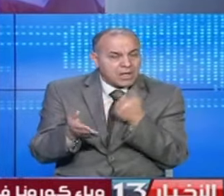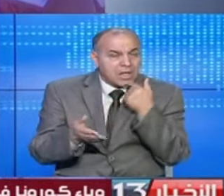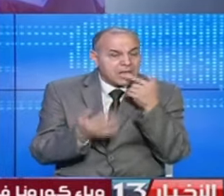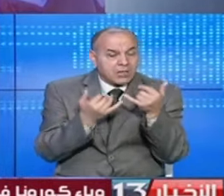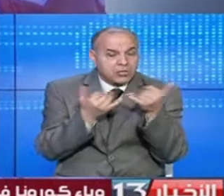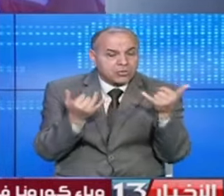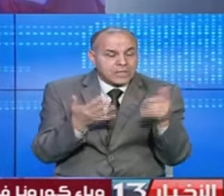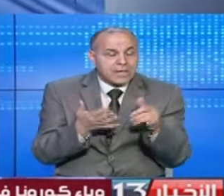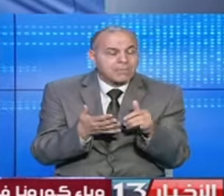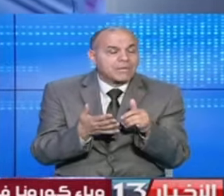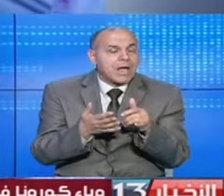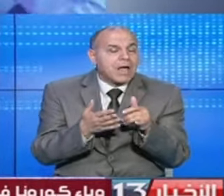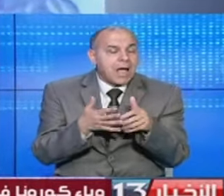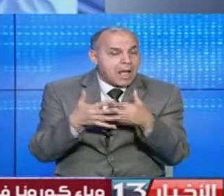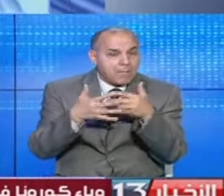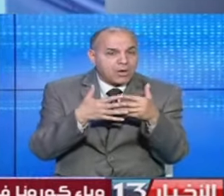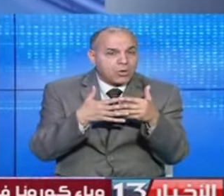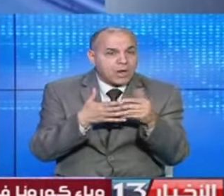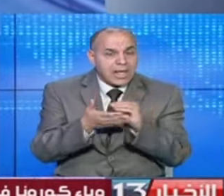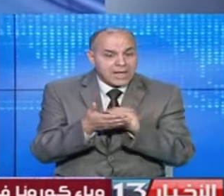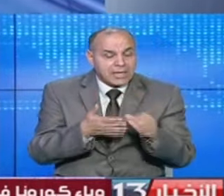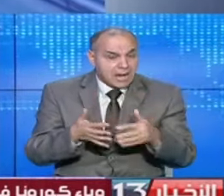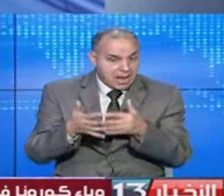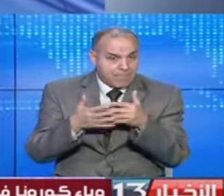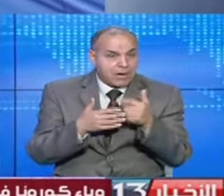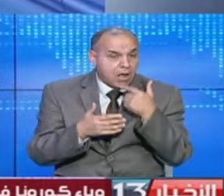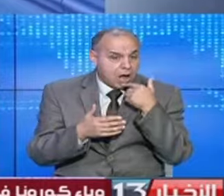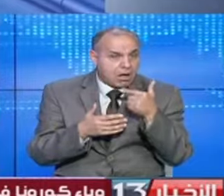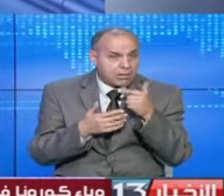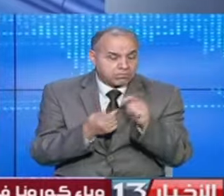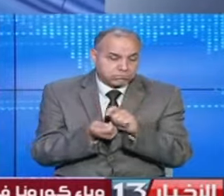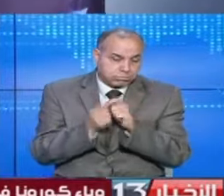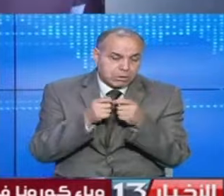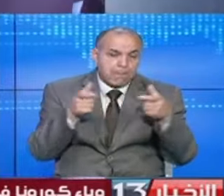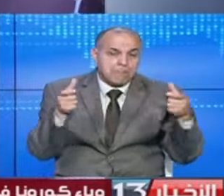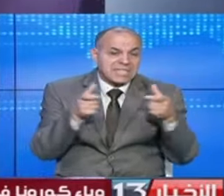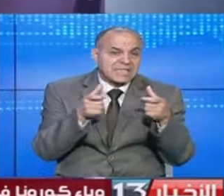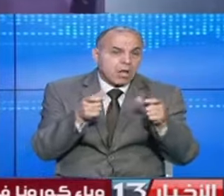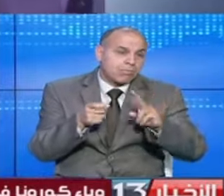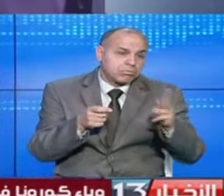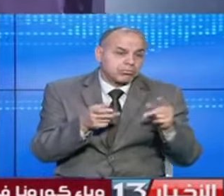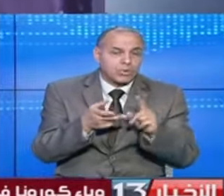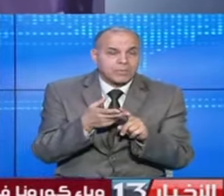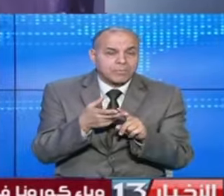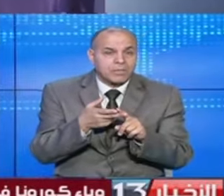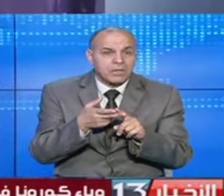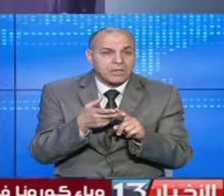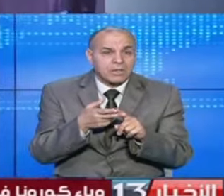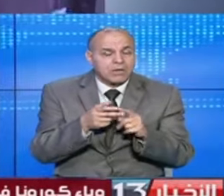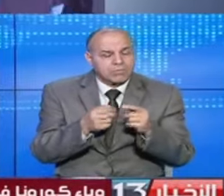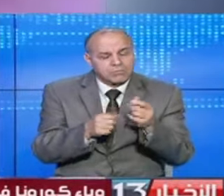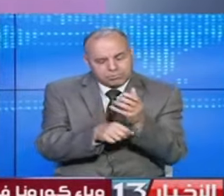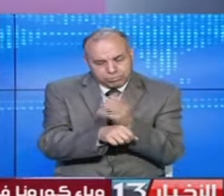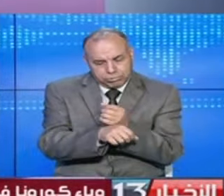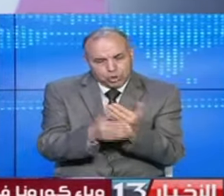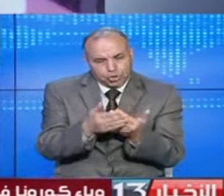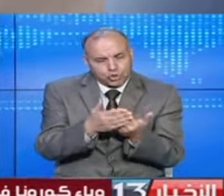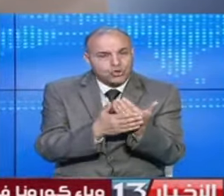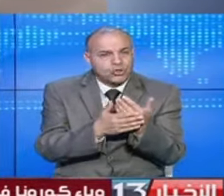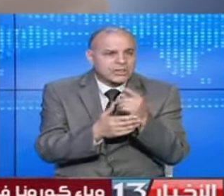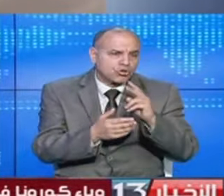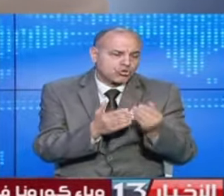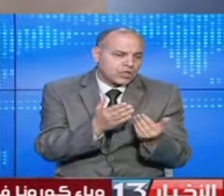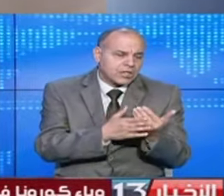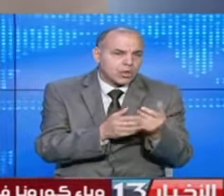صحيفة نيويورك تايمز أن الإدارة الأمريكية قررت تحويل مصنع بمدينة بالتيمور لإنتاج لقاح جونسون أند